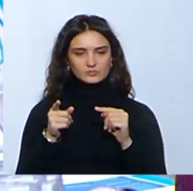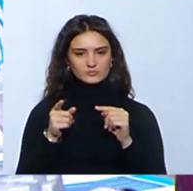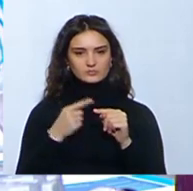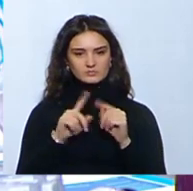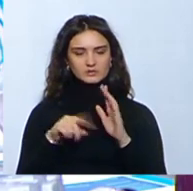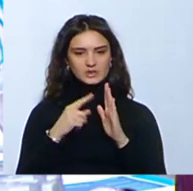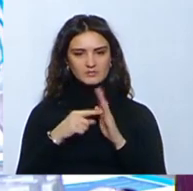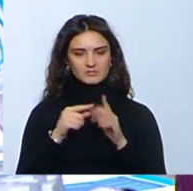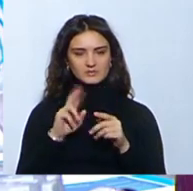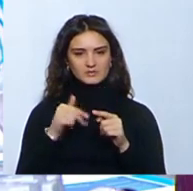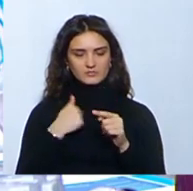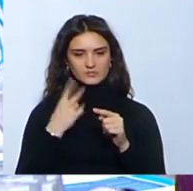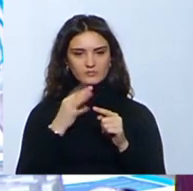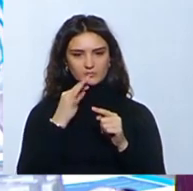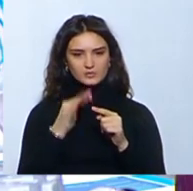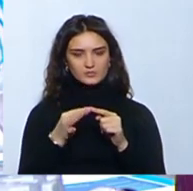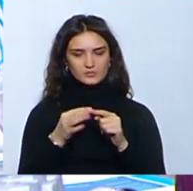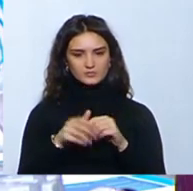აქვს ამ კითხვებს, მაგრამ ჩვენ უნდა უპასუხოთ.